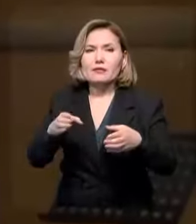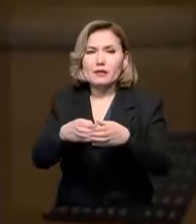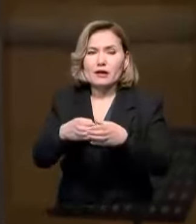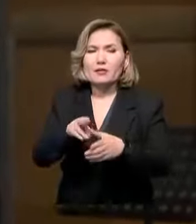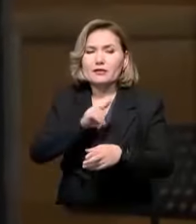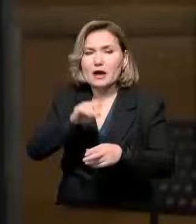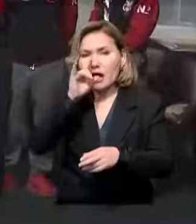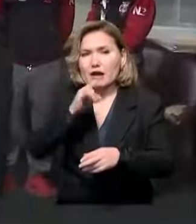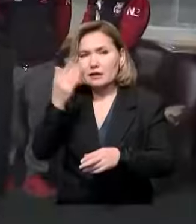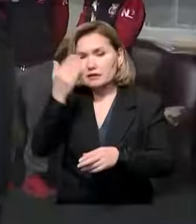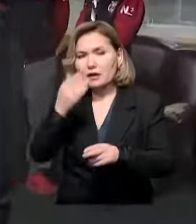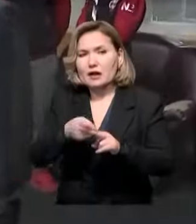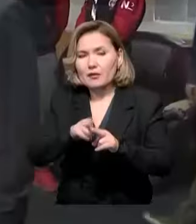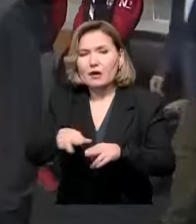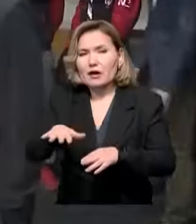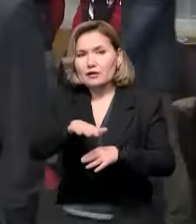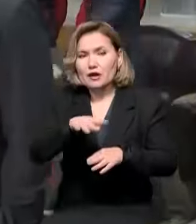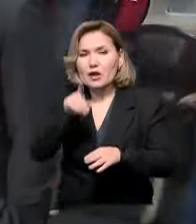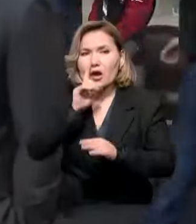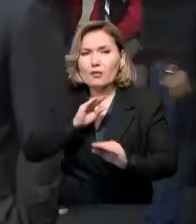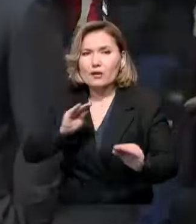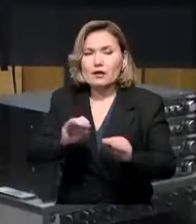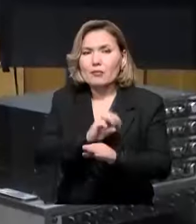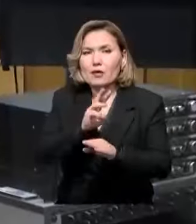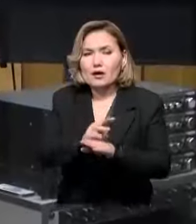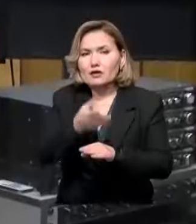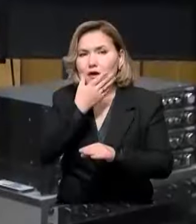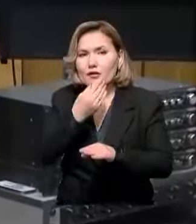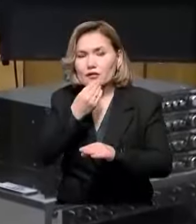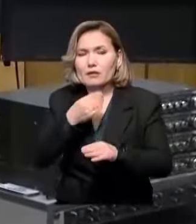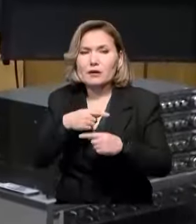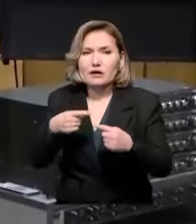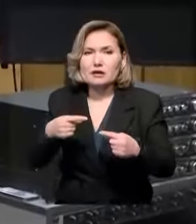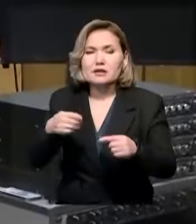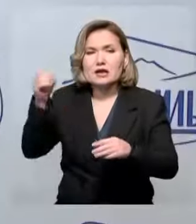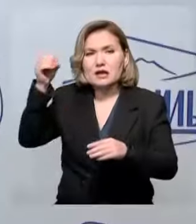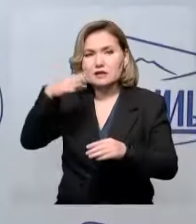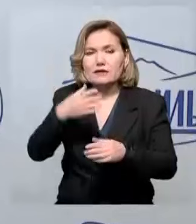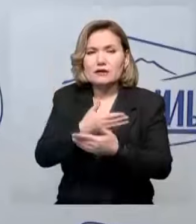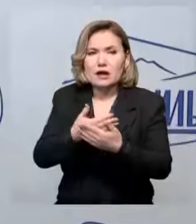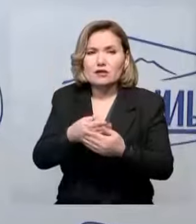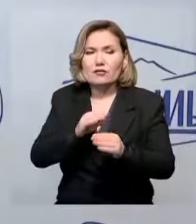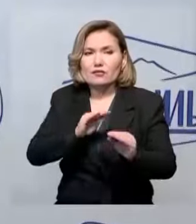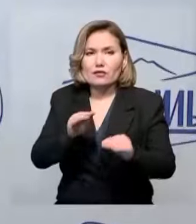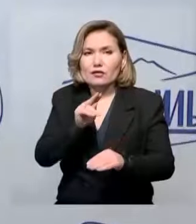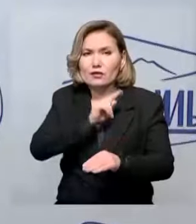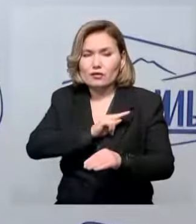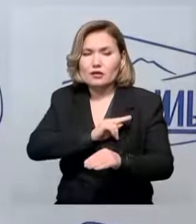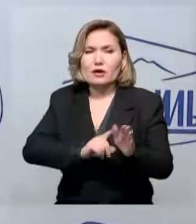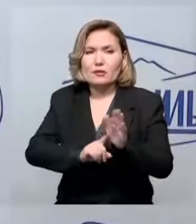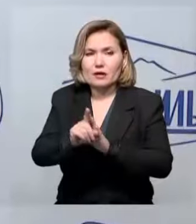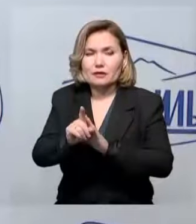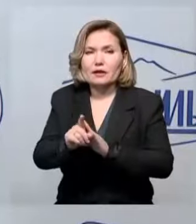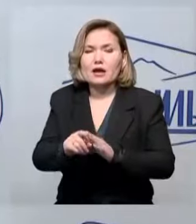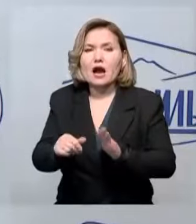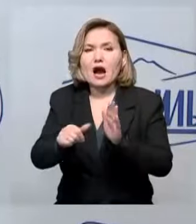енді Қазақфильмнің түсіру павильондарын, құрал жабдықтары мен көркем материалдарын қолданады. Алда бірнеше жоба бірге